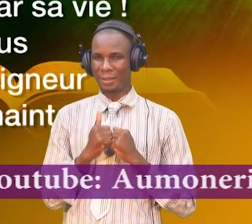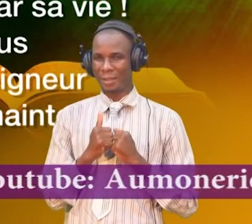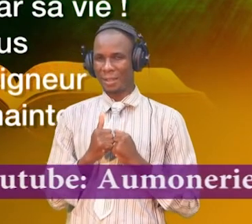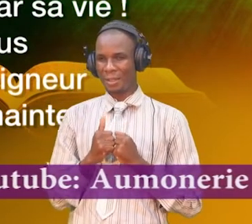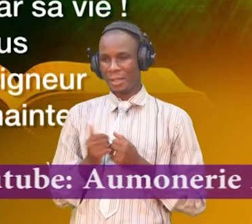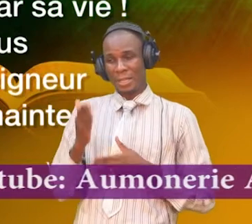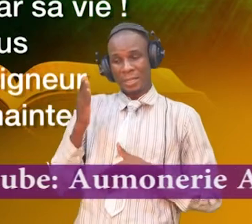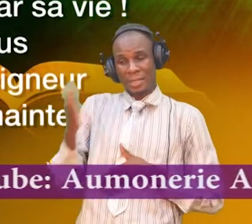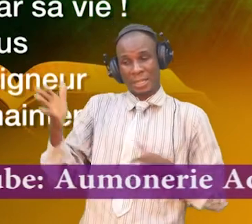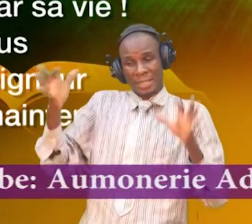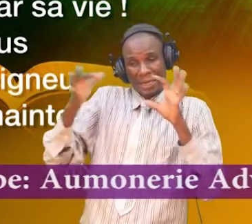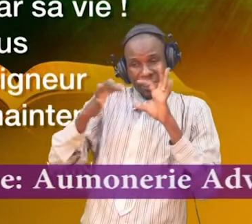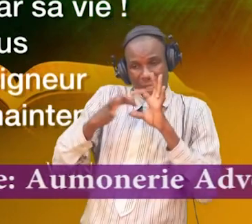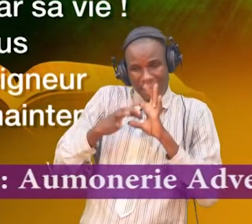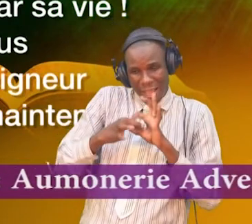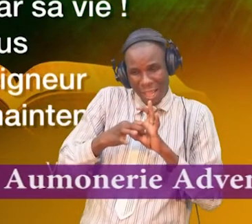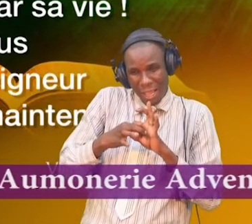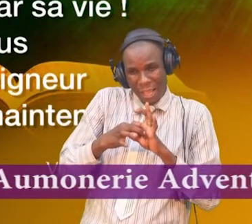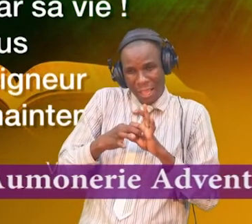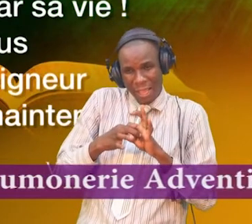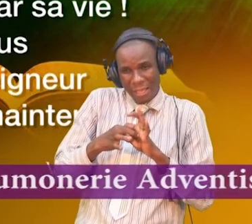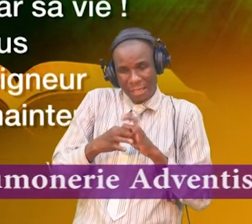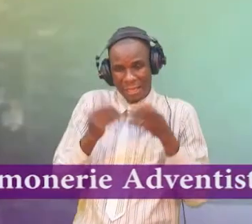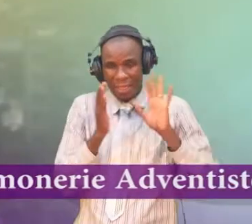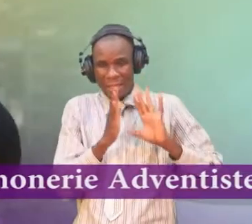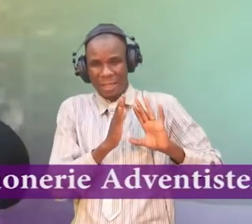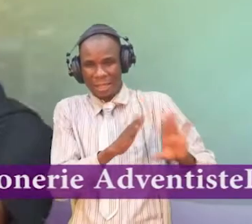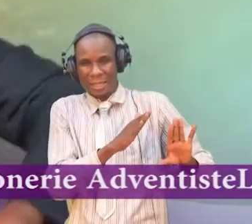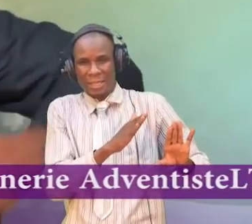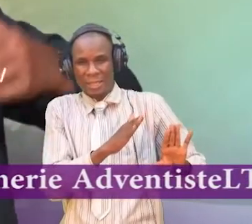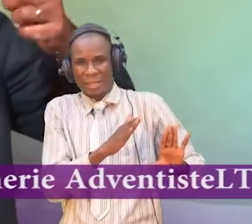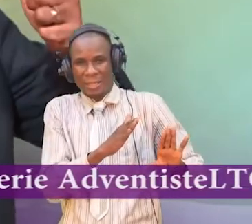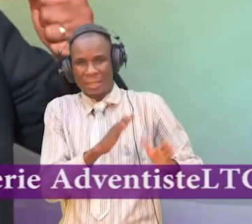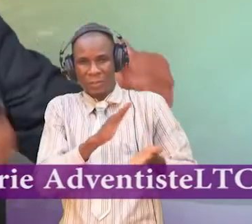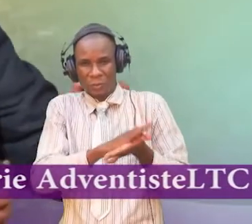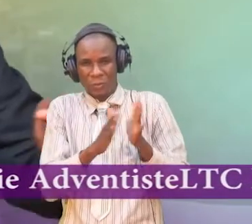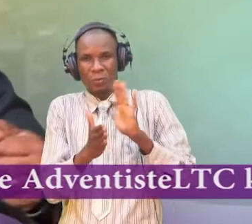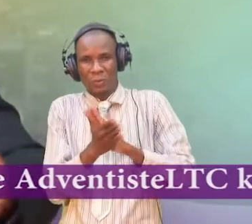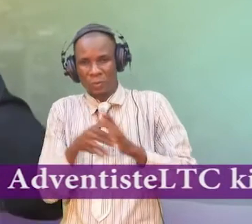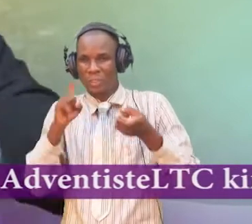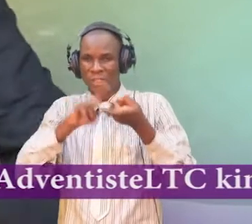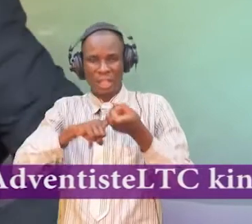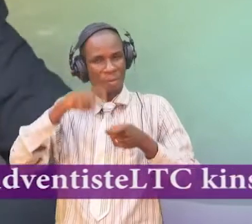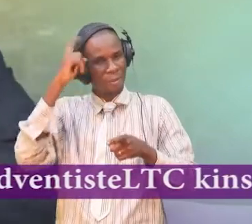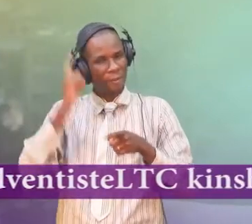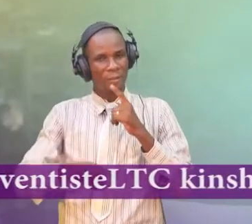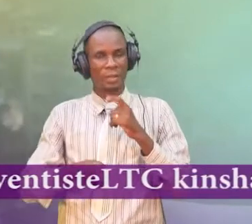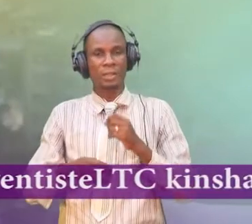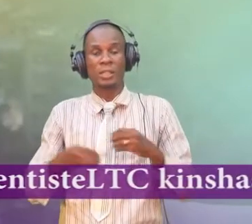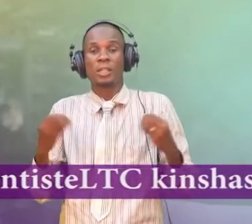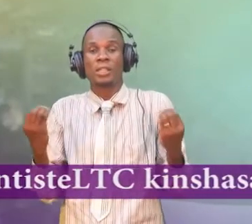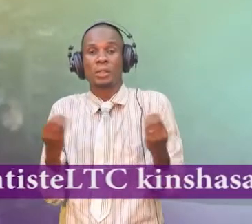na biso Yesu Kristo epai wapi tosili kozwa boyokani na Nzambe. Wana tozalaki